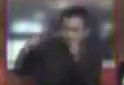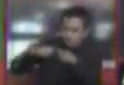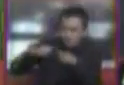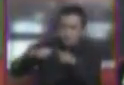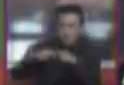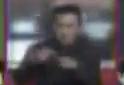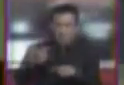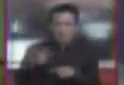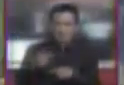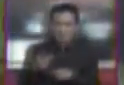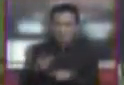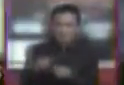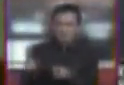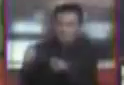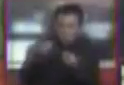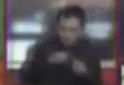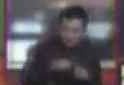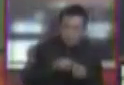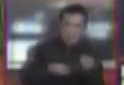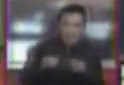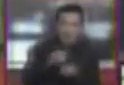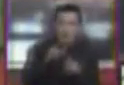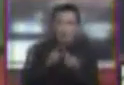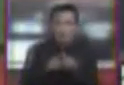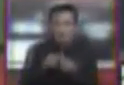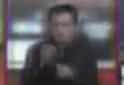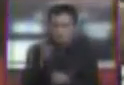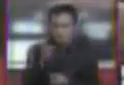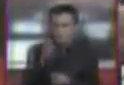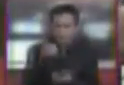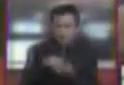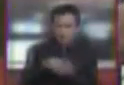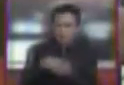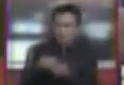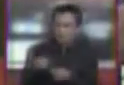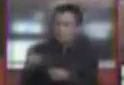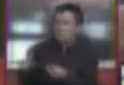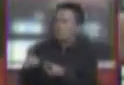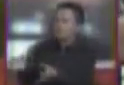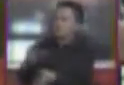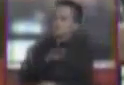nila. Ibinigay naman ng gobernador ang 200,000 peso reward sa Task Force